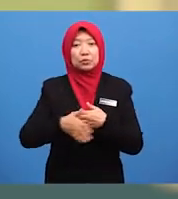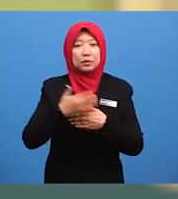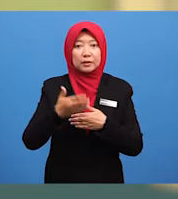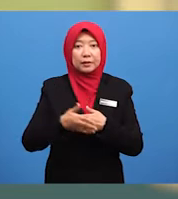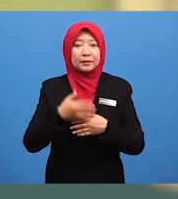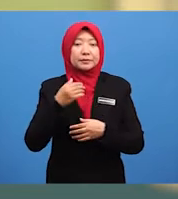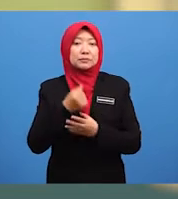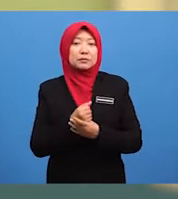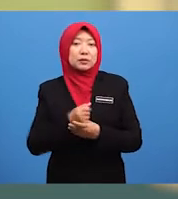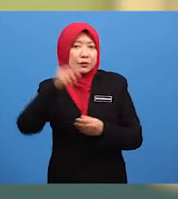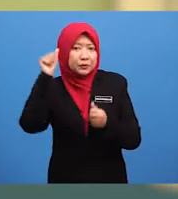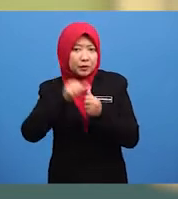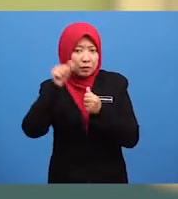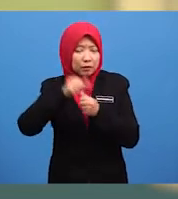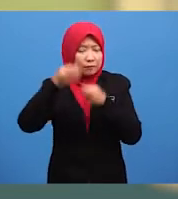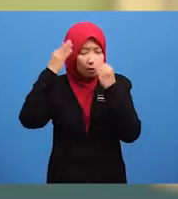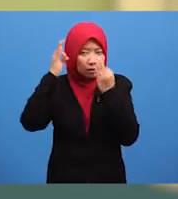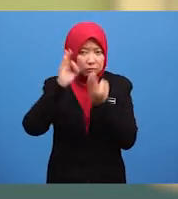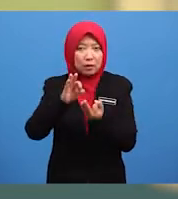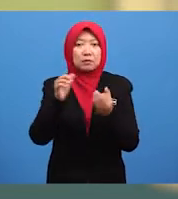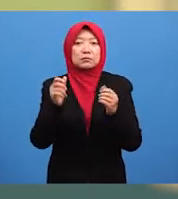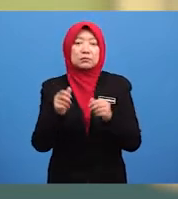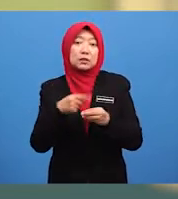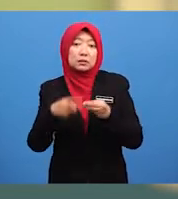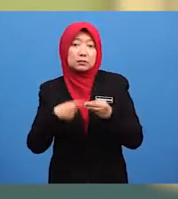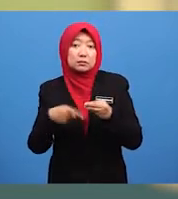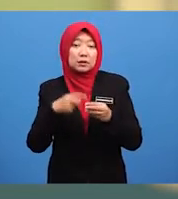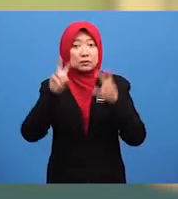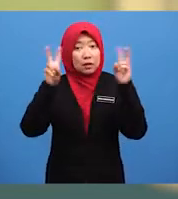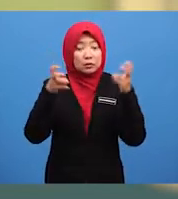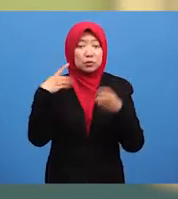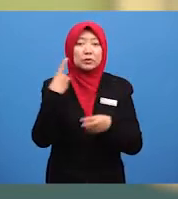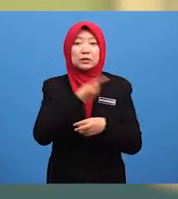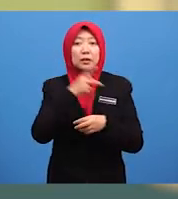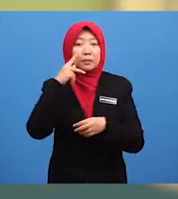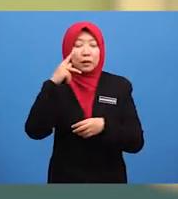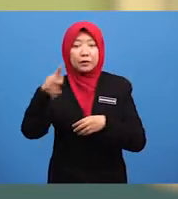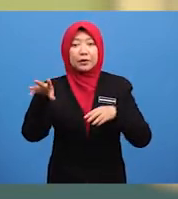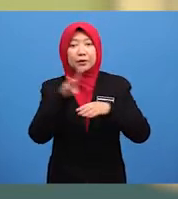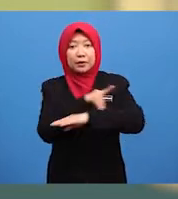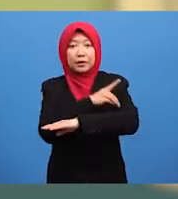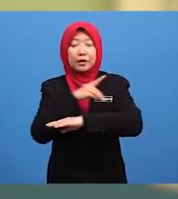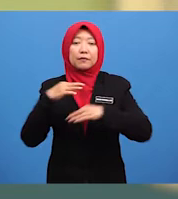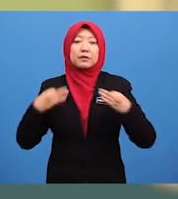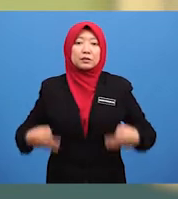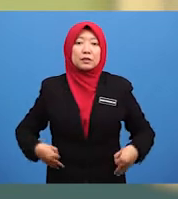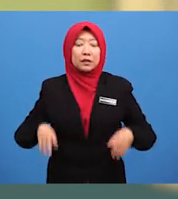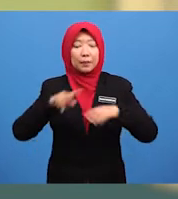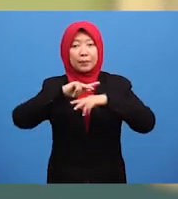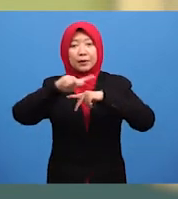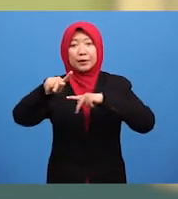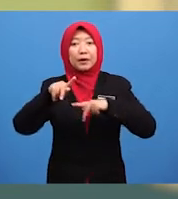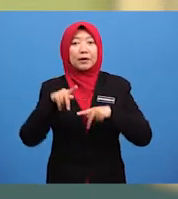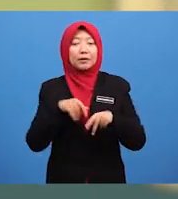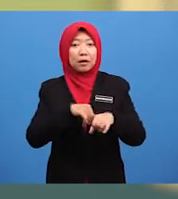semua mengingati fakta tentang tajuk kita iaitu pandang darat fizikal peringkat aliran